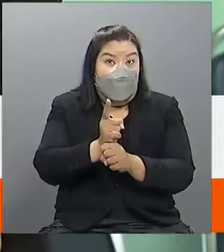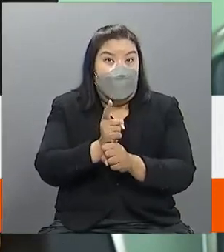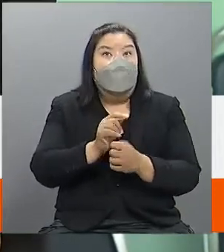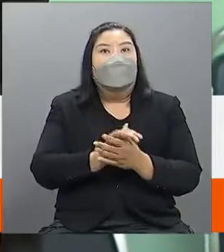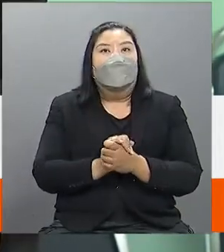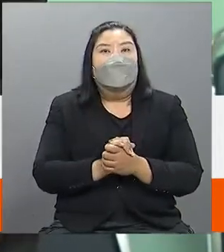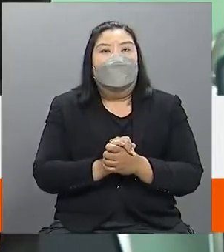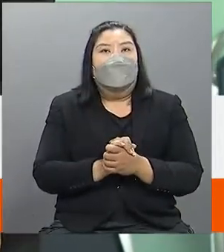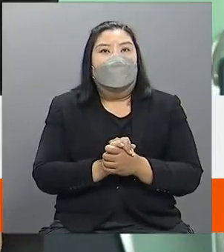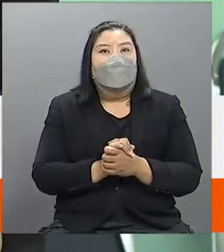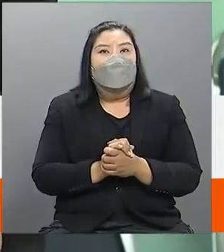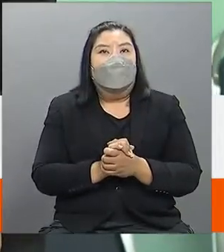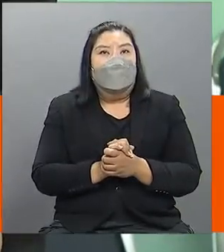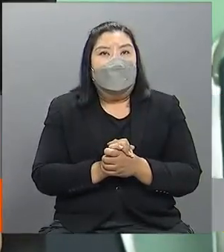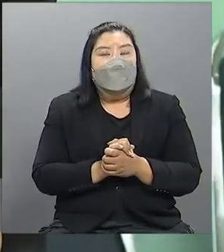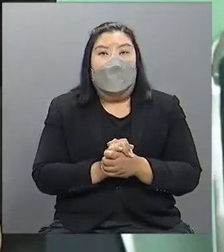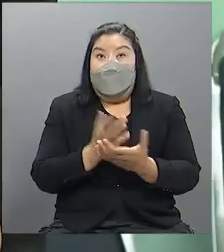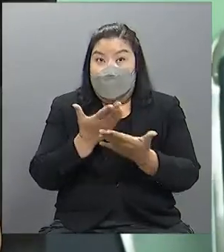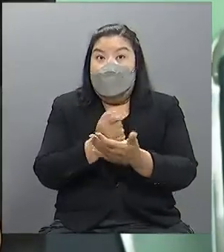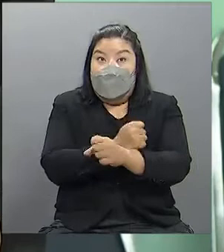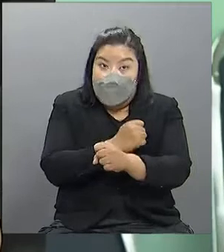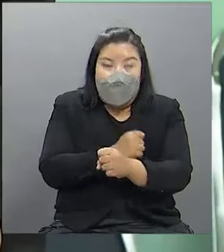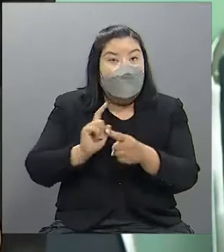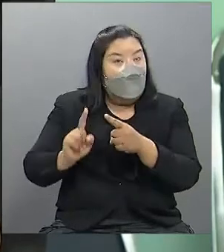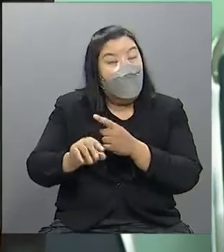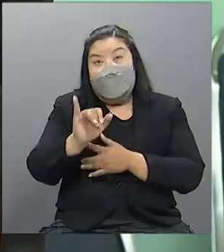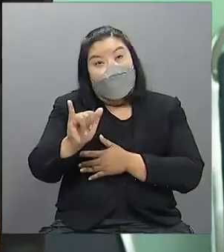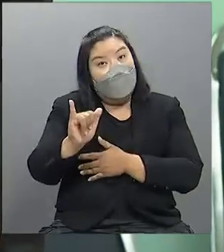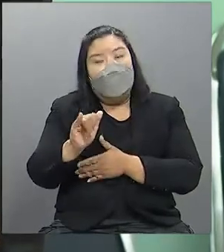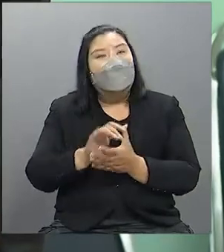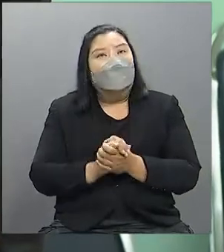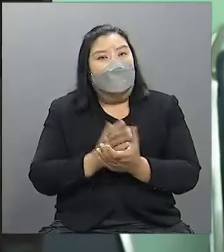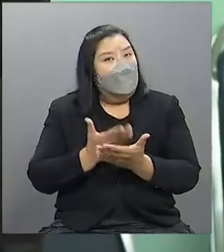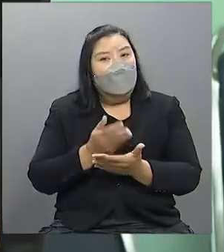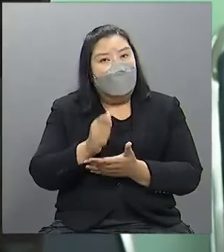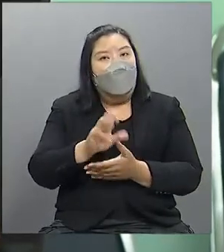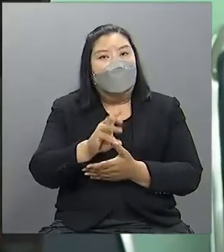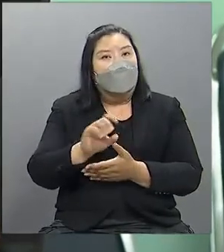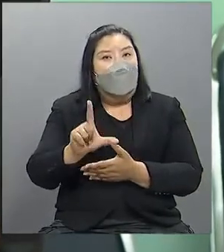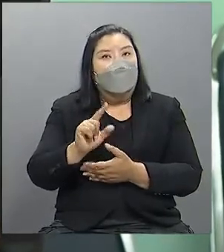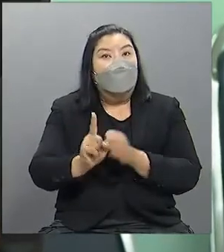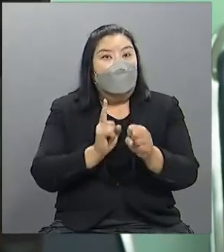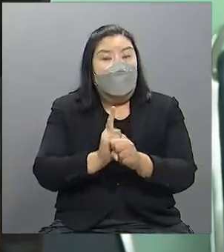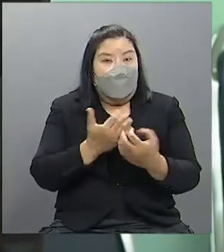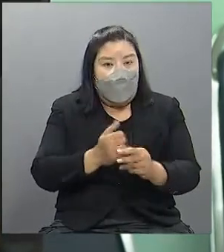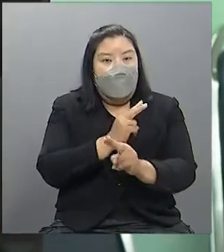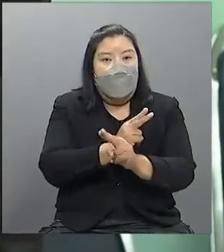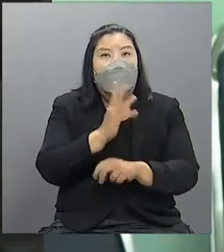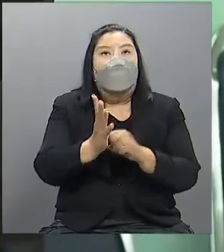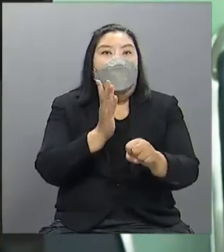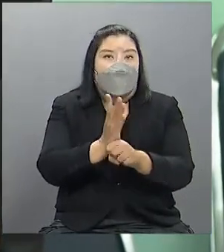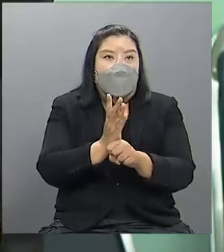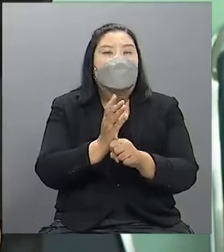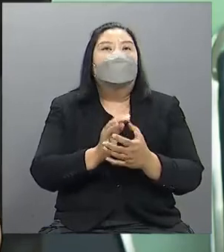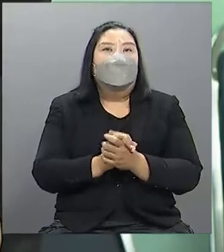าเสื่อมค่าแรงค่าซ่อมบำรุงอะไรต่างๆนะครับทีนี้เราเดินมาแล้ว5ปีก็ลองคำนวณตัวเลขดูว่ามัน